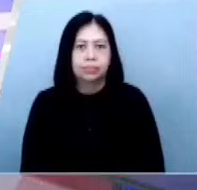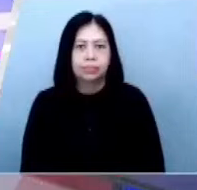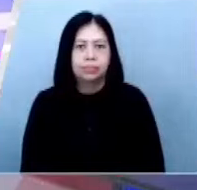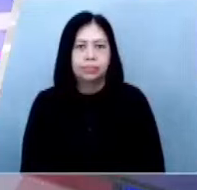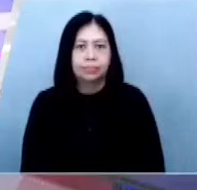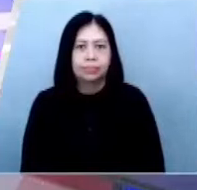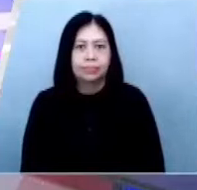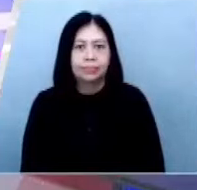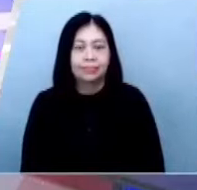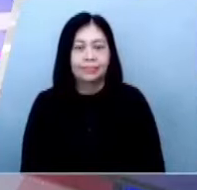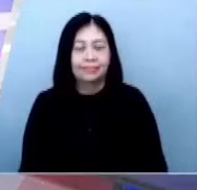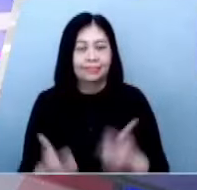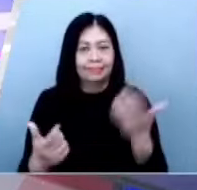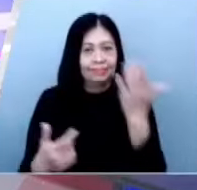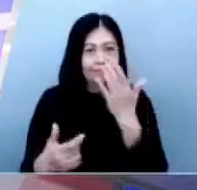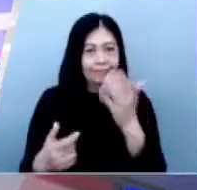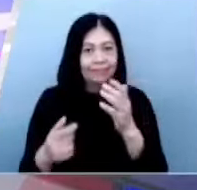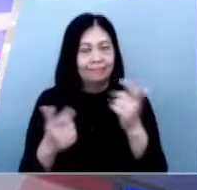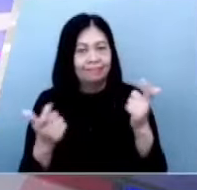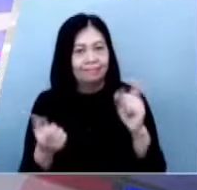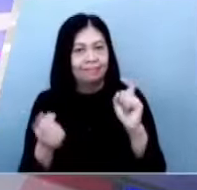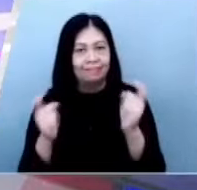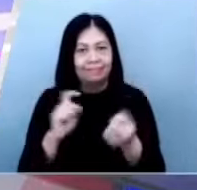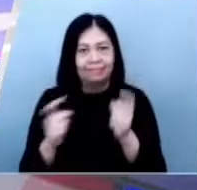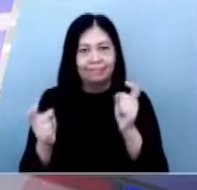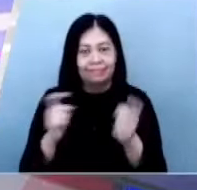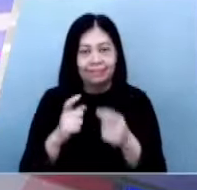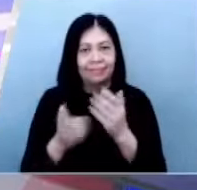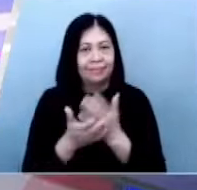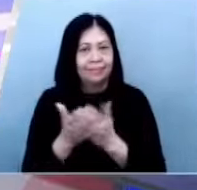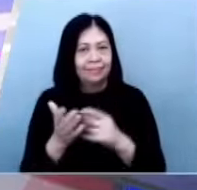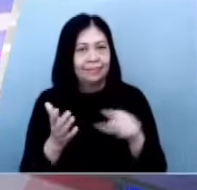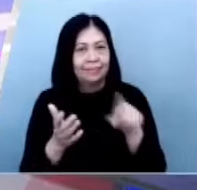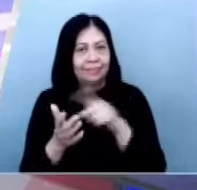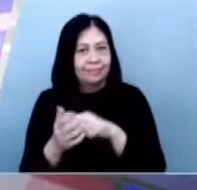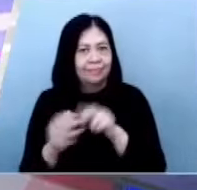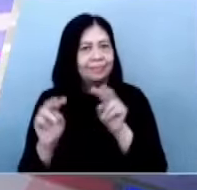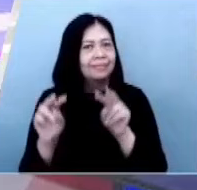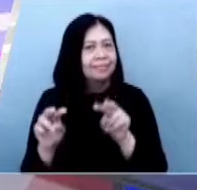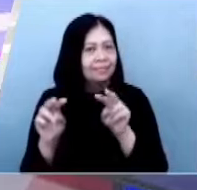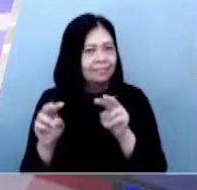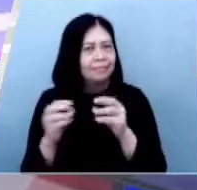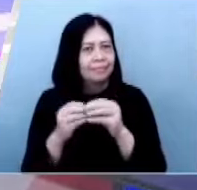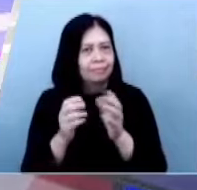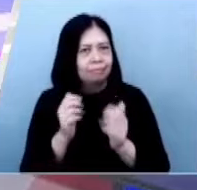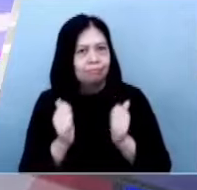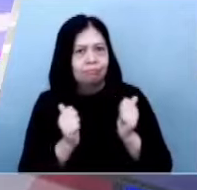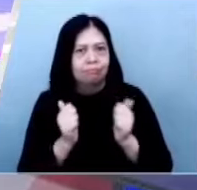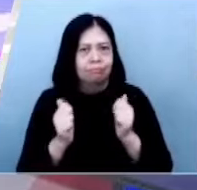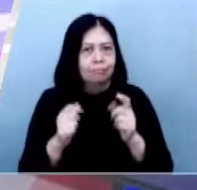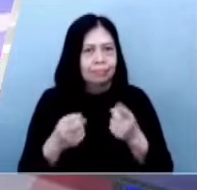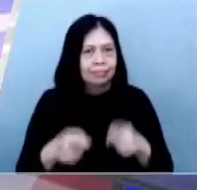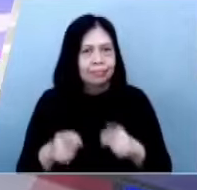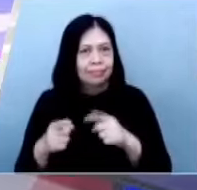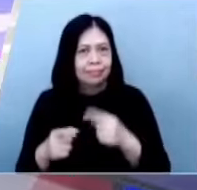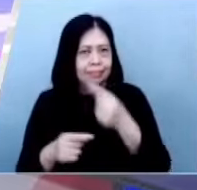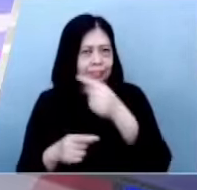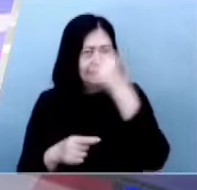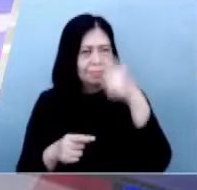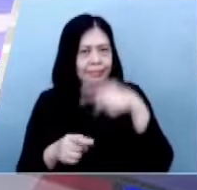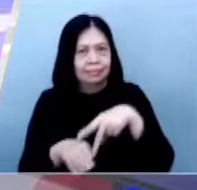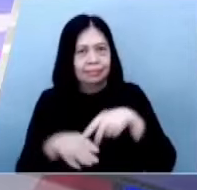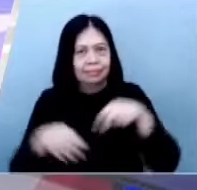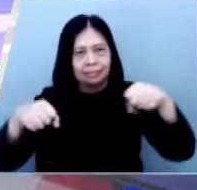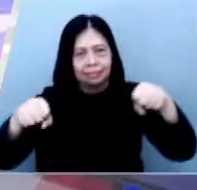Bigger scenes at bigger changes. Ilan lang yan sa mga abangan sa mas maaksyong bagong yugto ng Black Rider. May